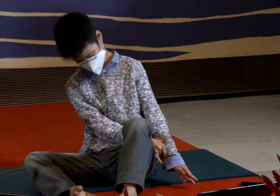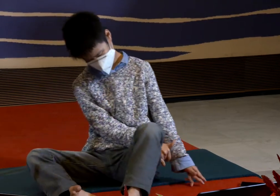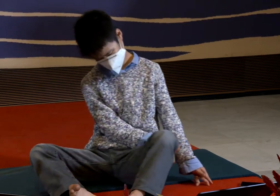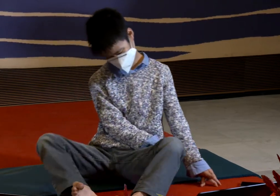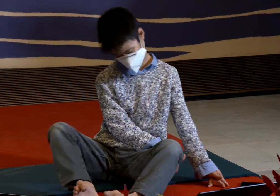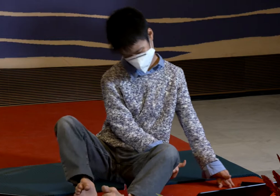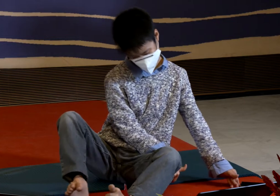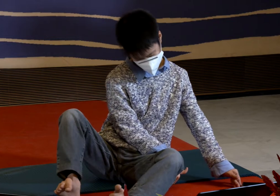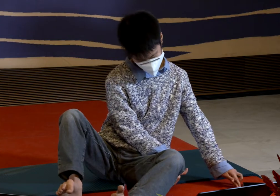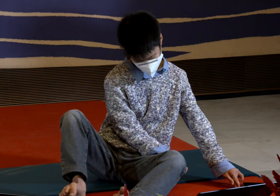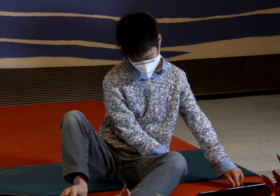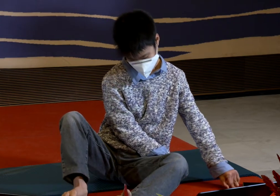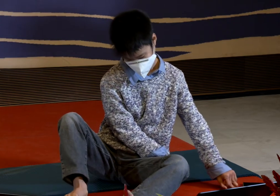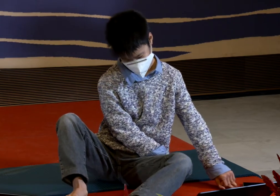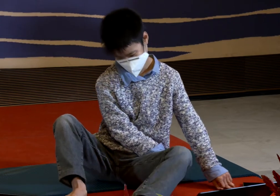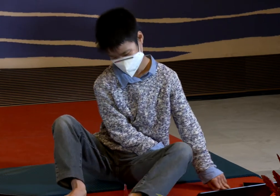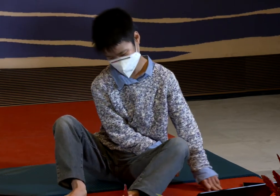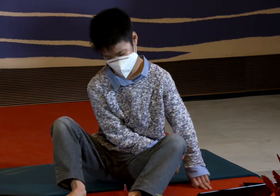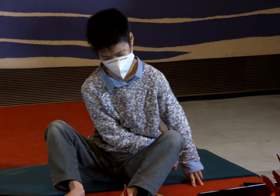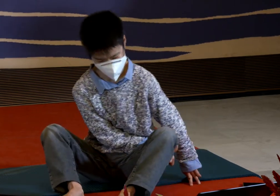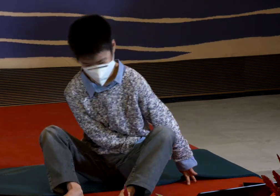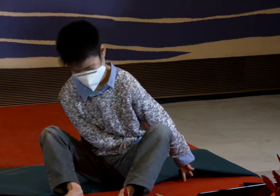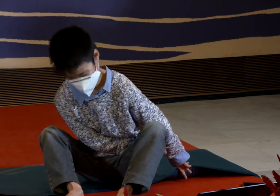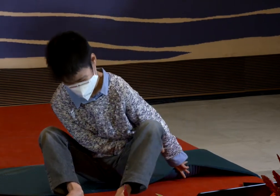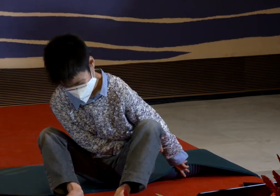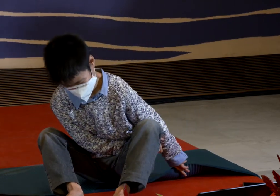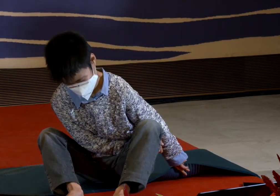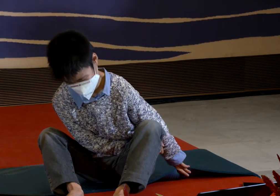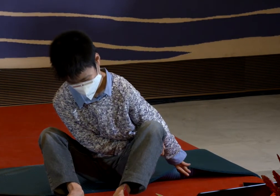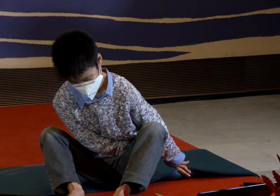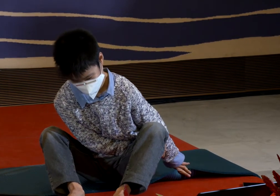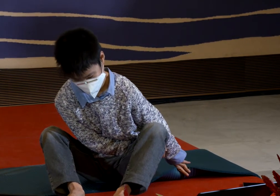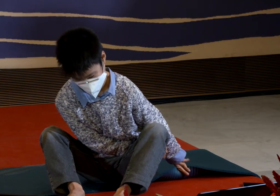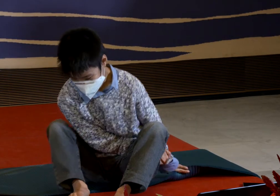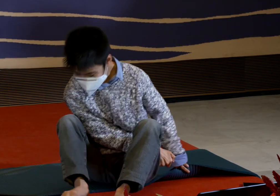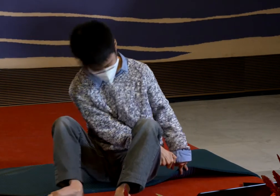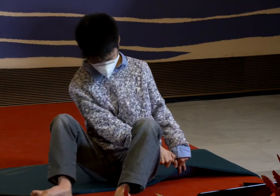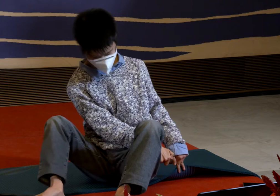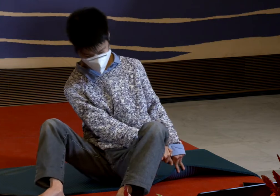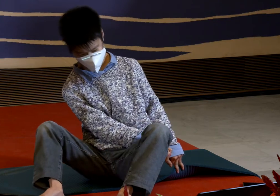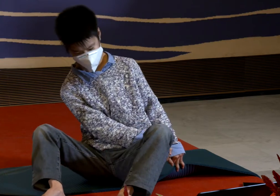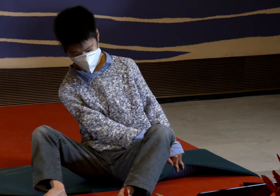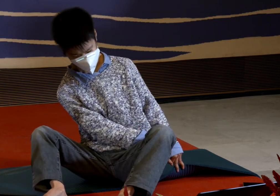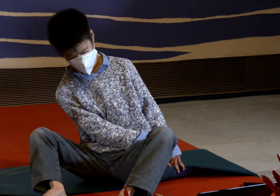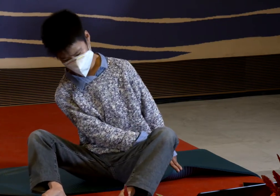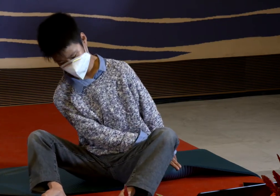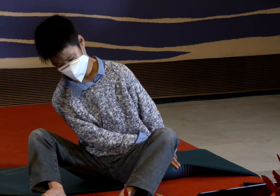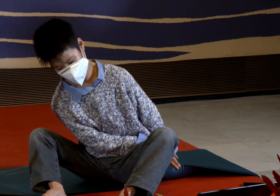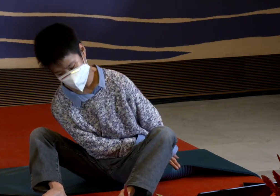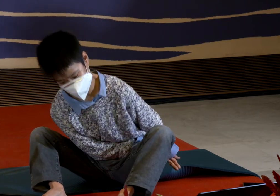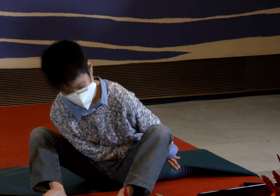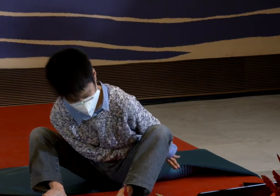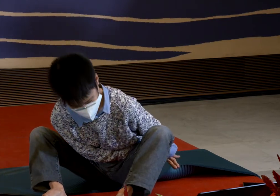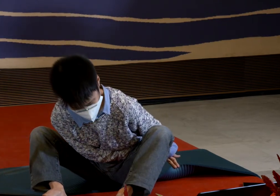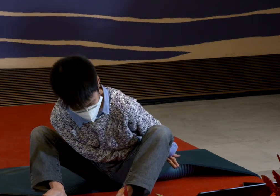encore faut-il se sentir seulement légitime à franchir le seuil d'un tel endroit. Et parfois, ce n'est pas une